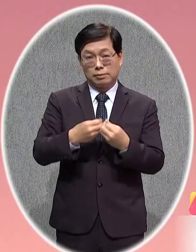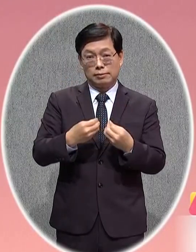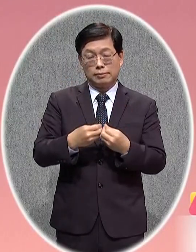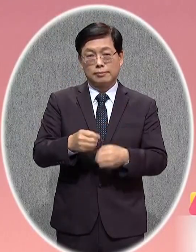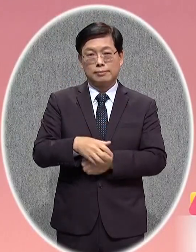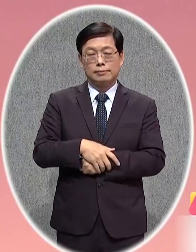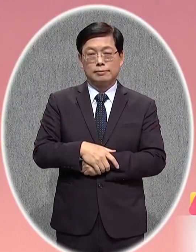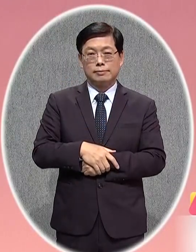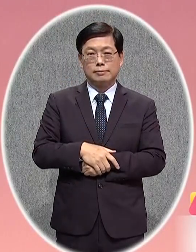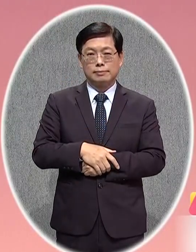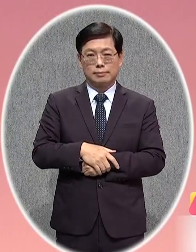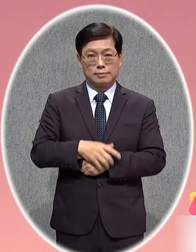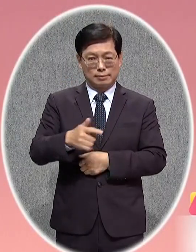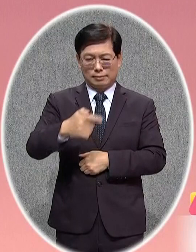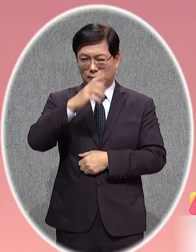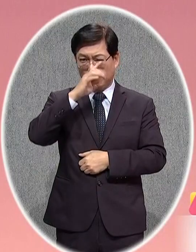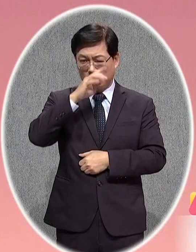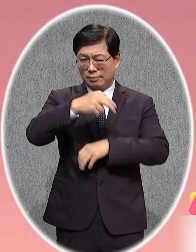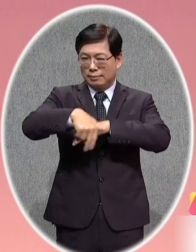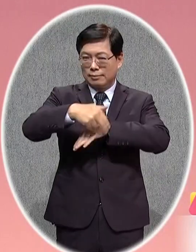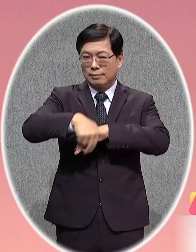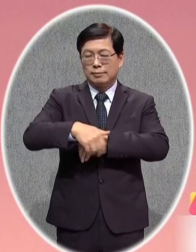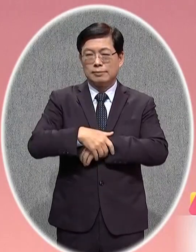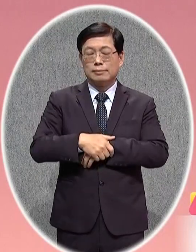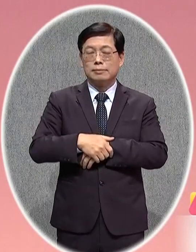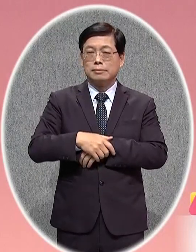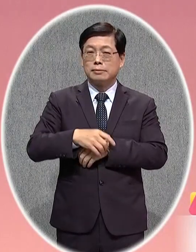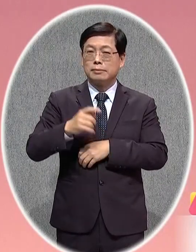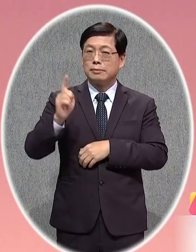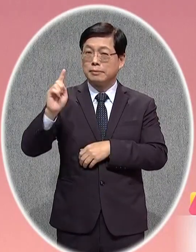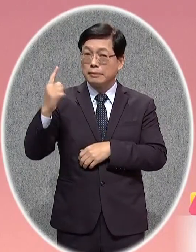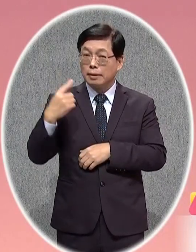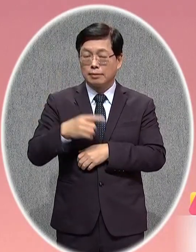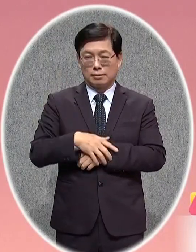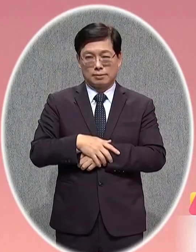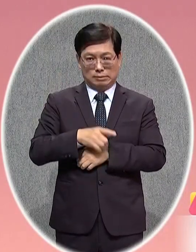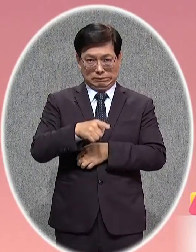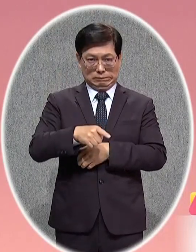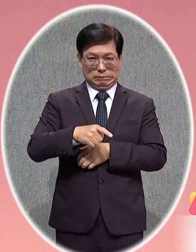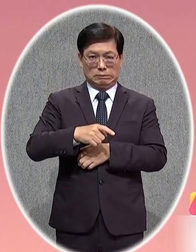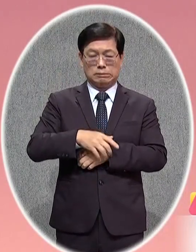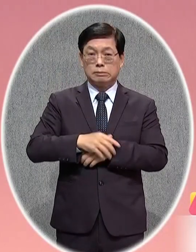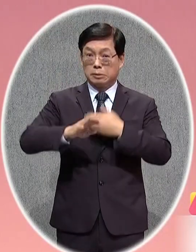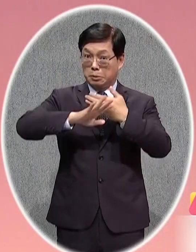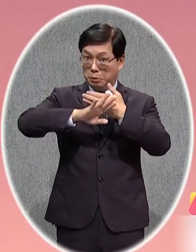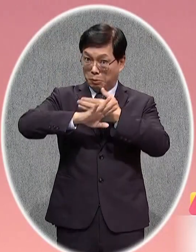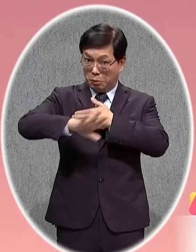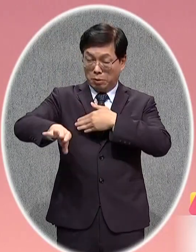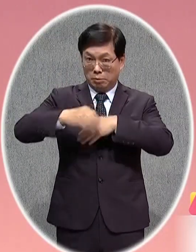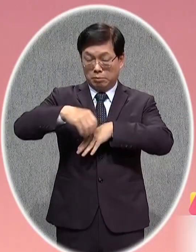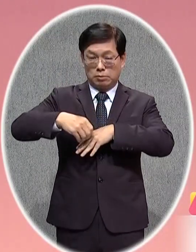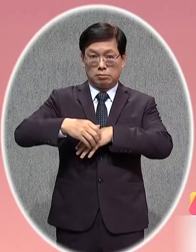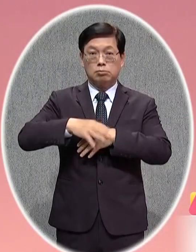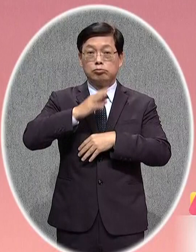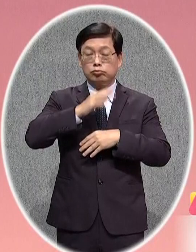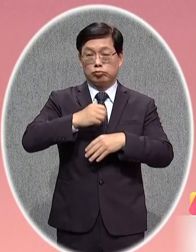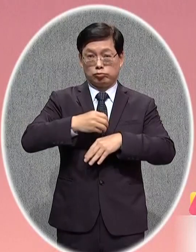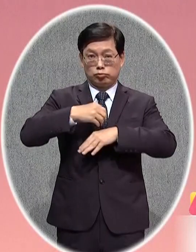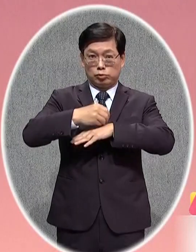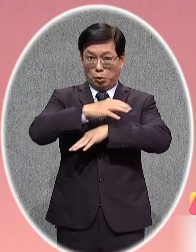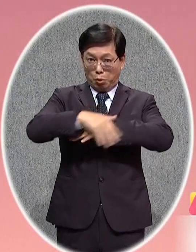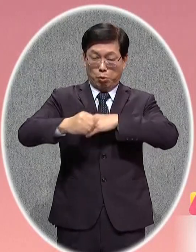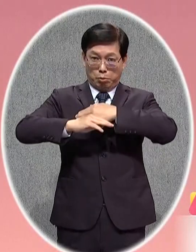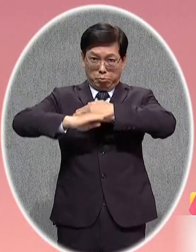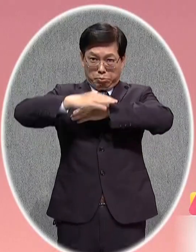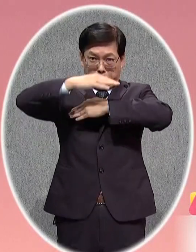呢？它是一个非常奇怪的设计，原因就是说它整个是外面一层是突堤效